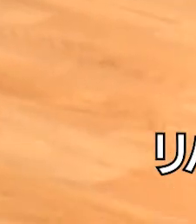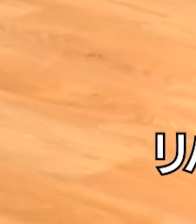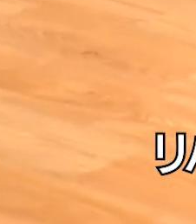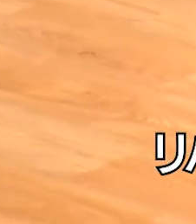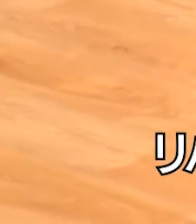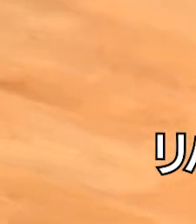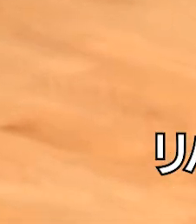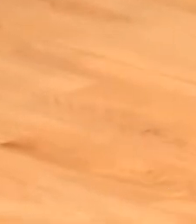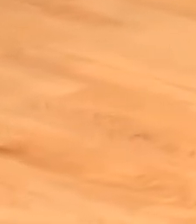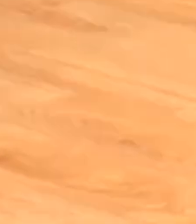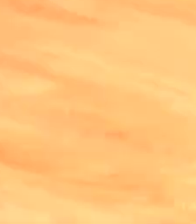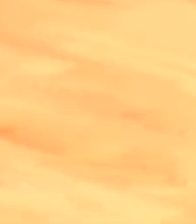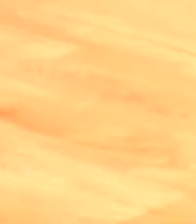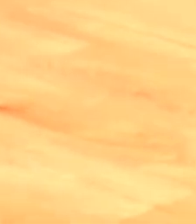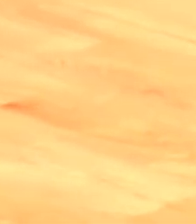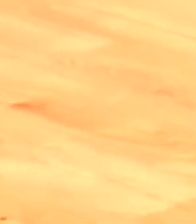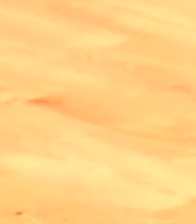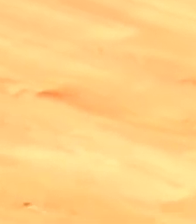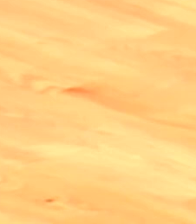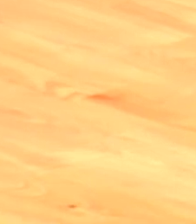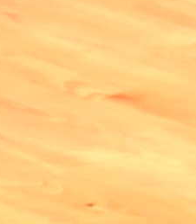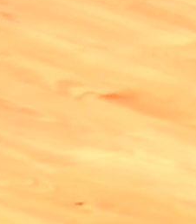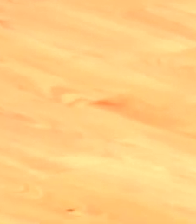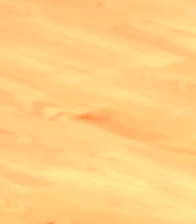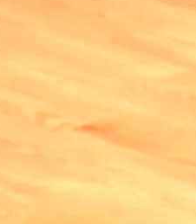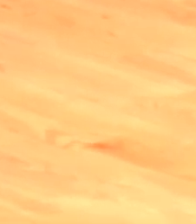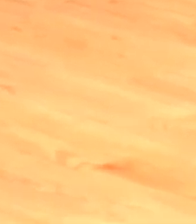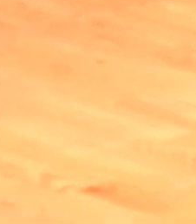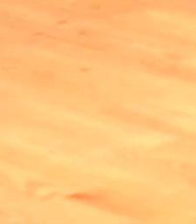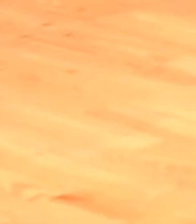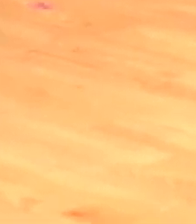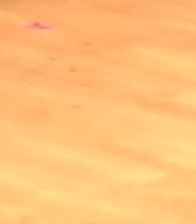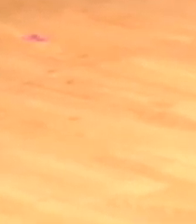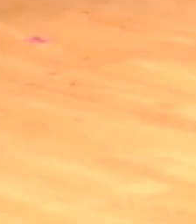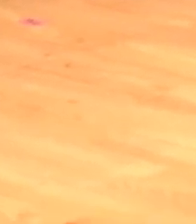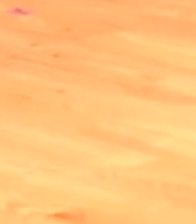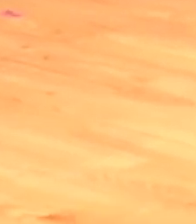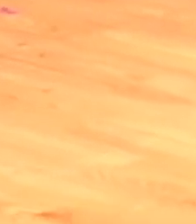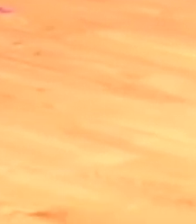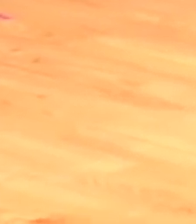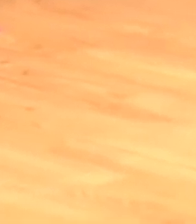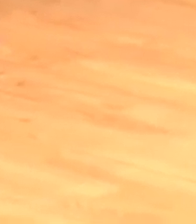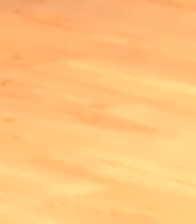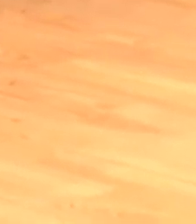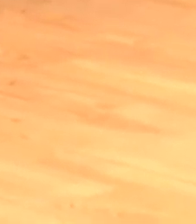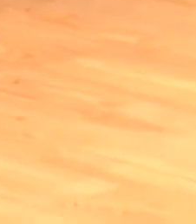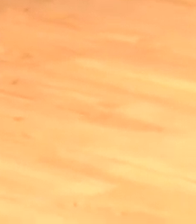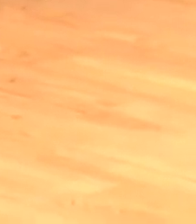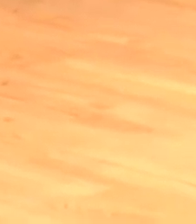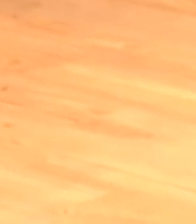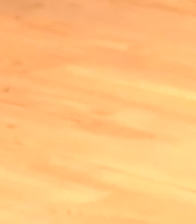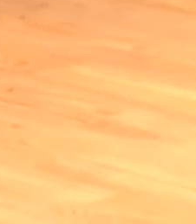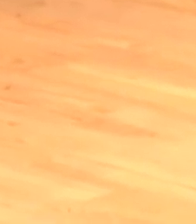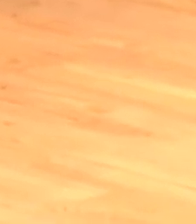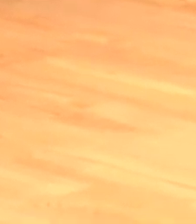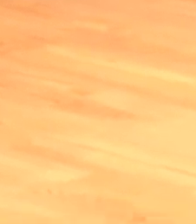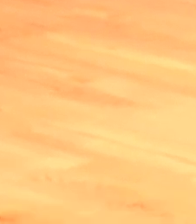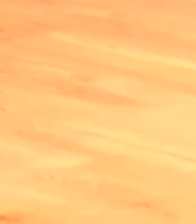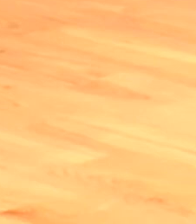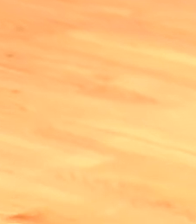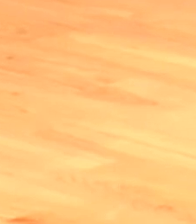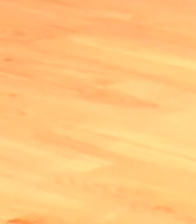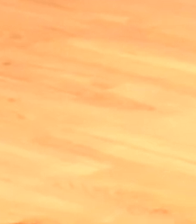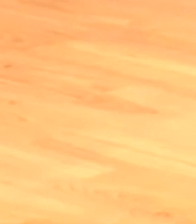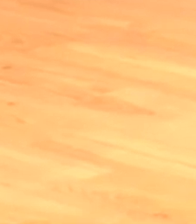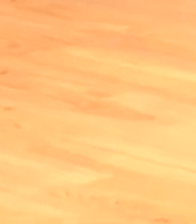仕上がりた妻のやっぱりいうチャージャーをあの結構最大ゲーポテンシャルはっきりしたんじゃないかなあと